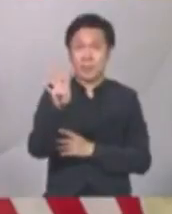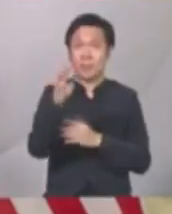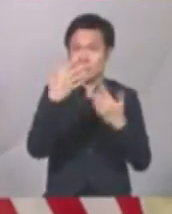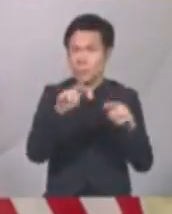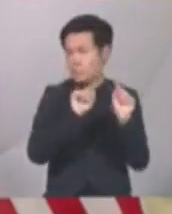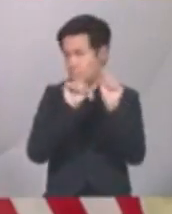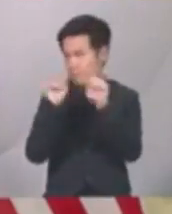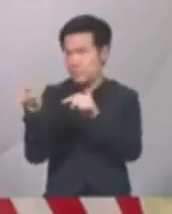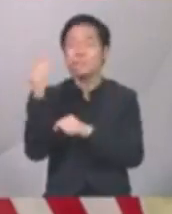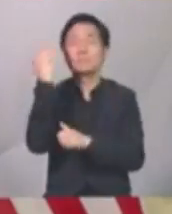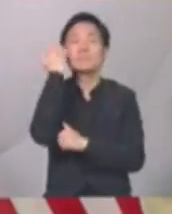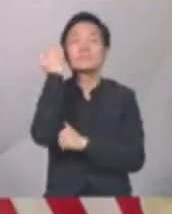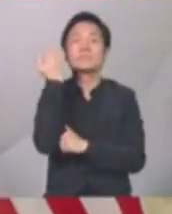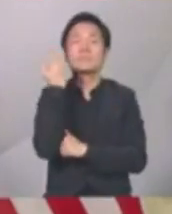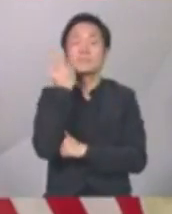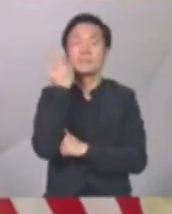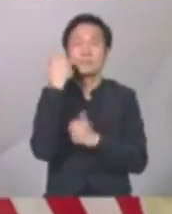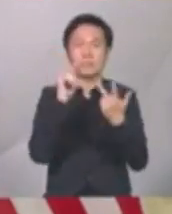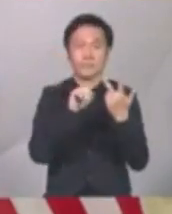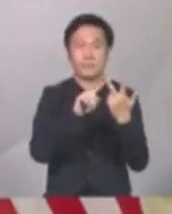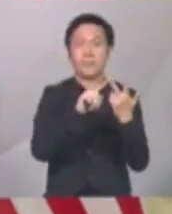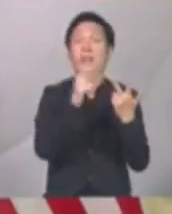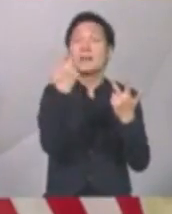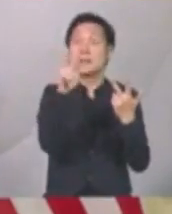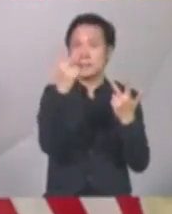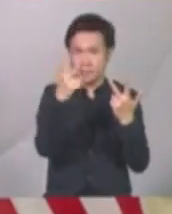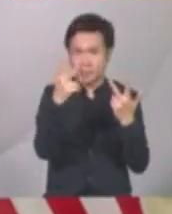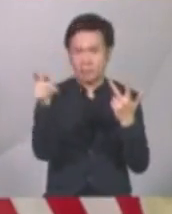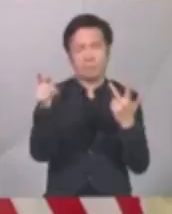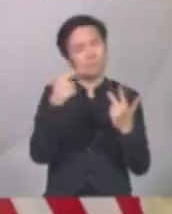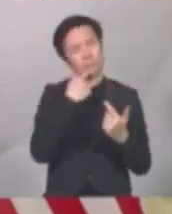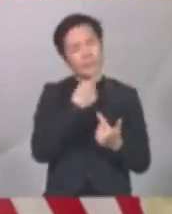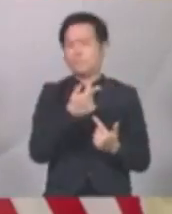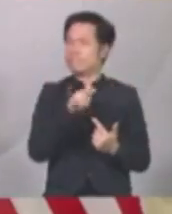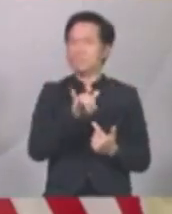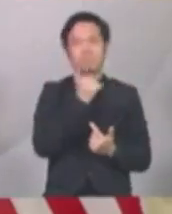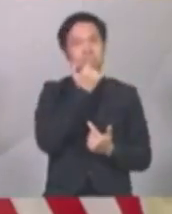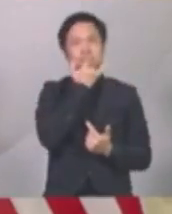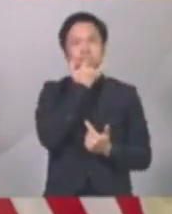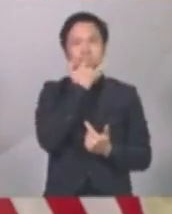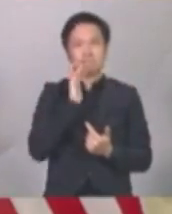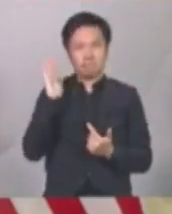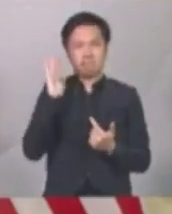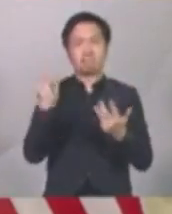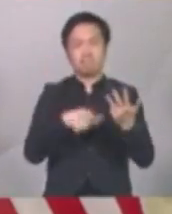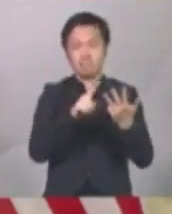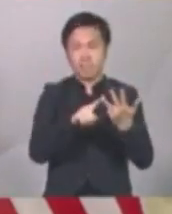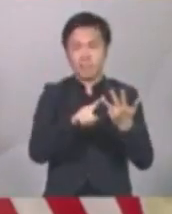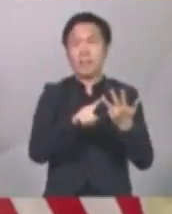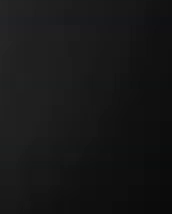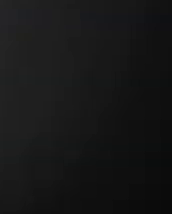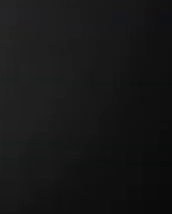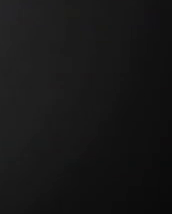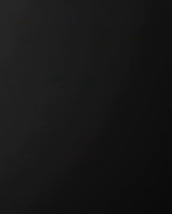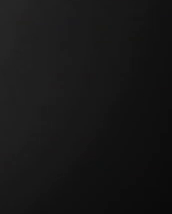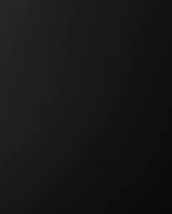didakwa di mahkamah, 13 telah mengaku salah dan 11 diberikan notis amaran.